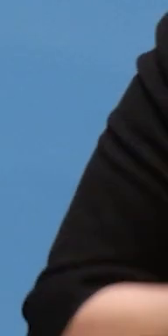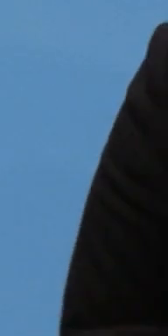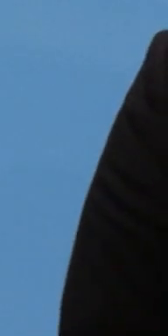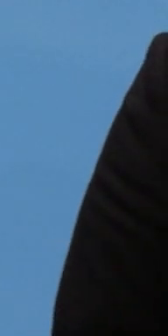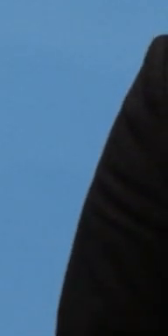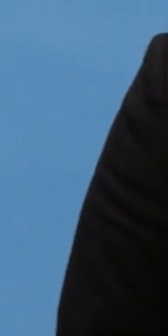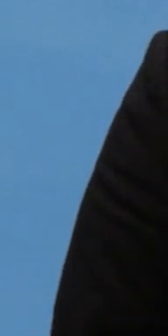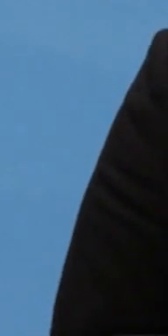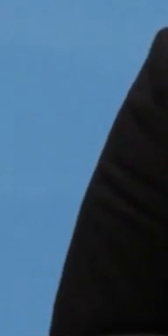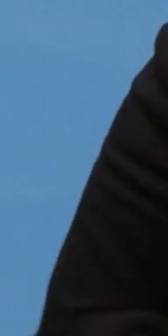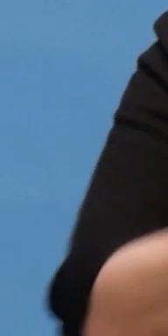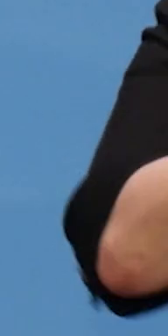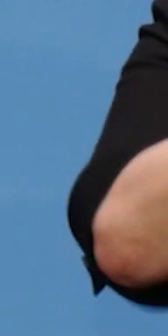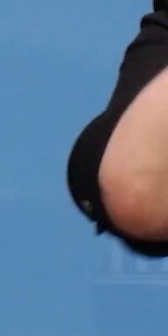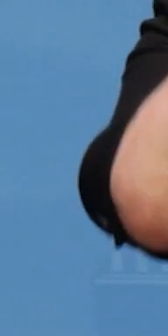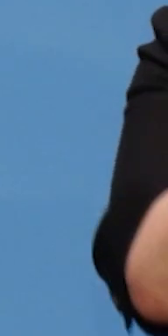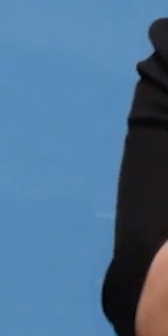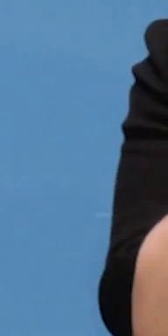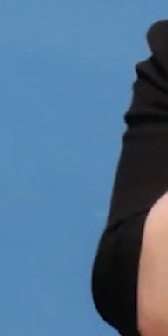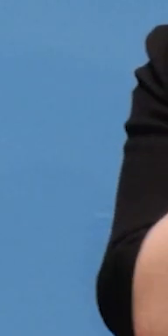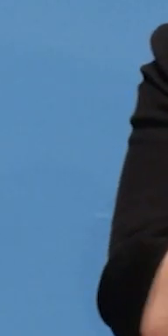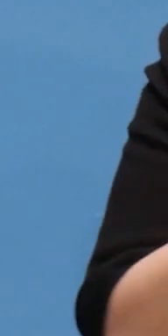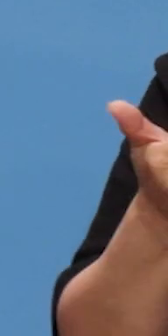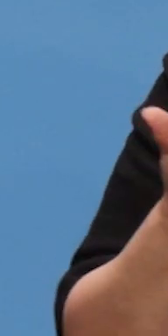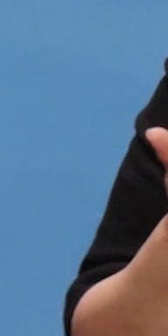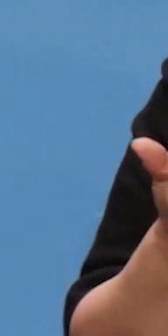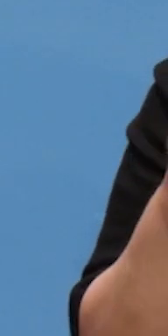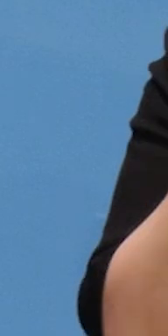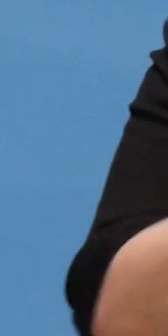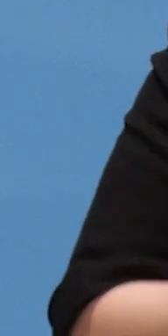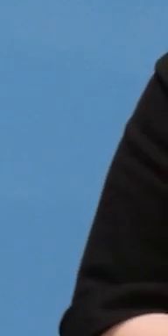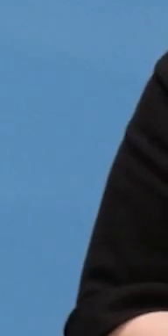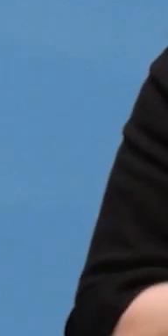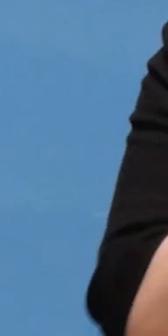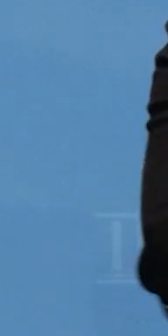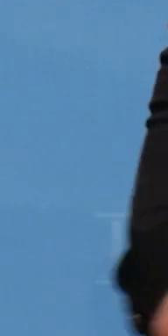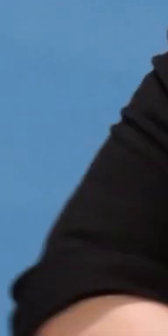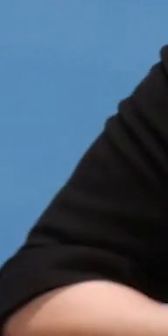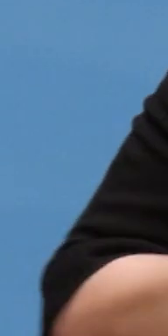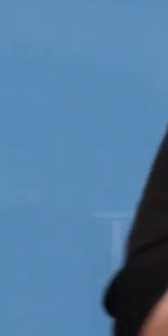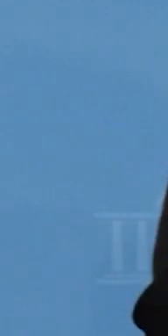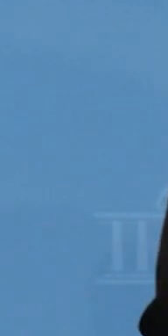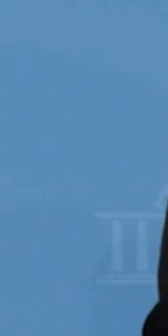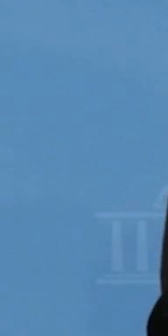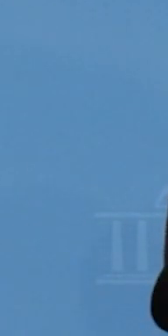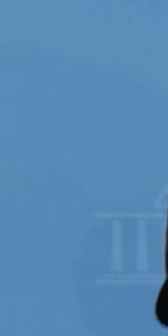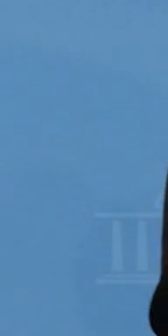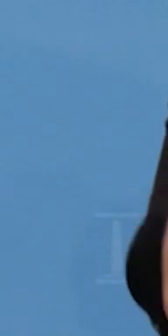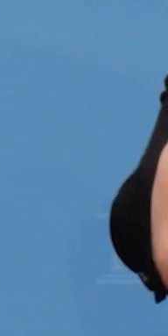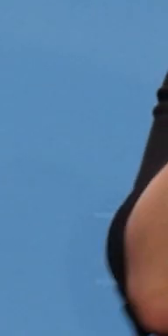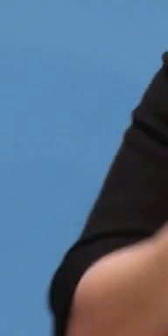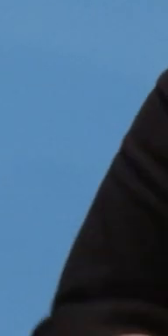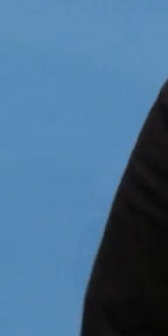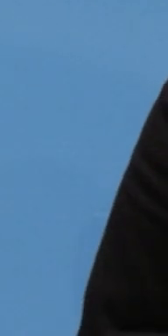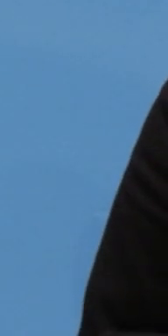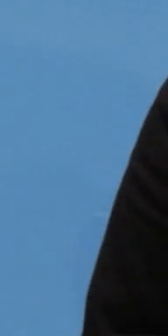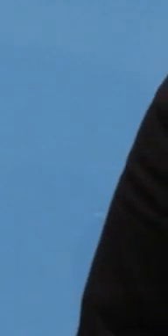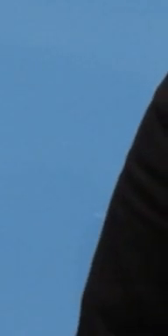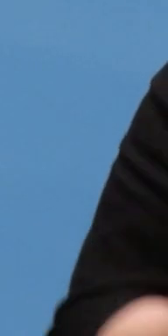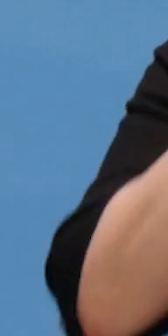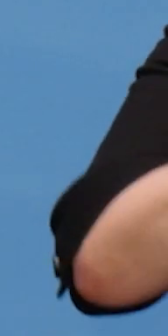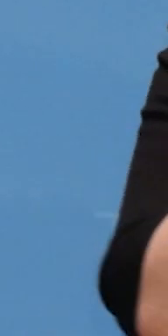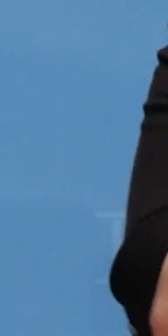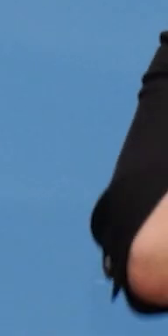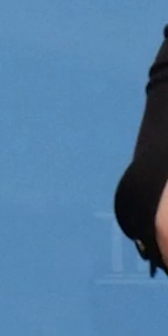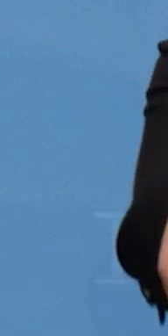심취한 나머지 아예 극우가 되기로 작정한 것입니까? 극우 유튜버 내각을 전면